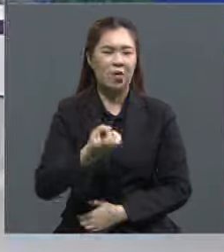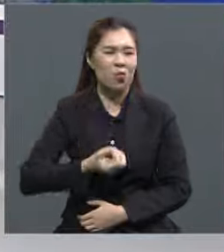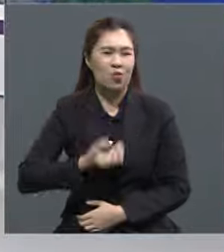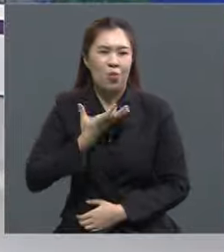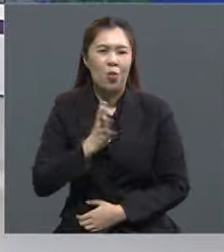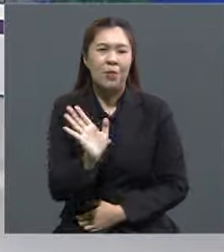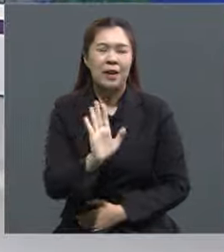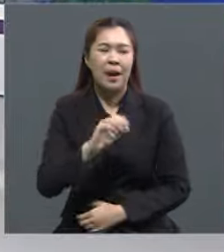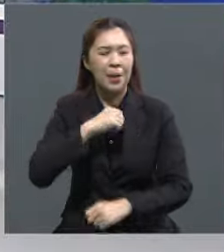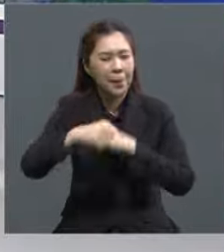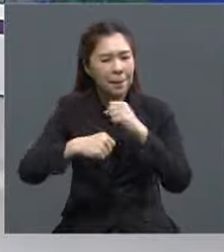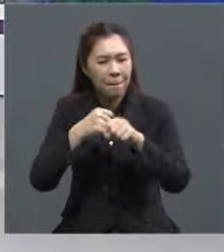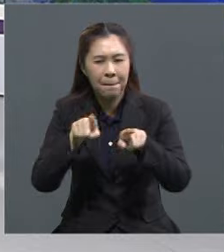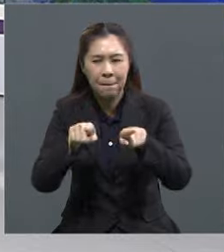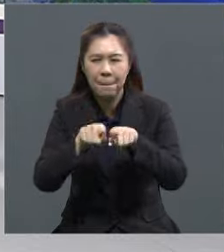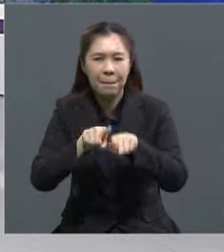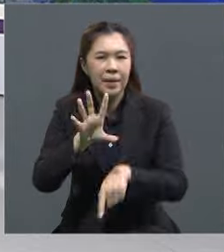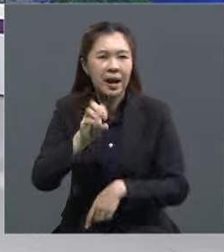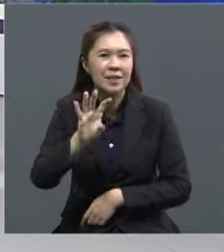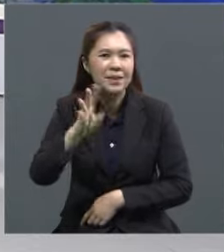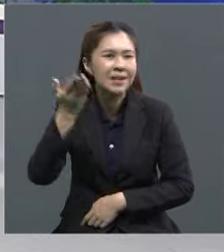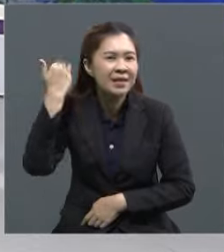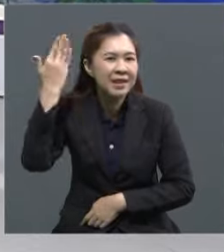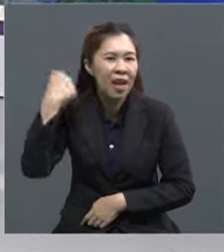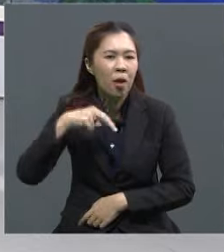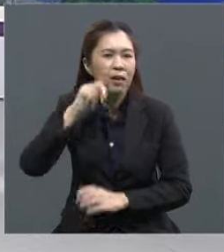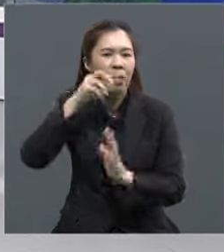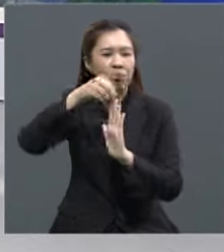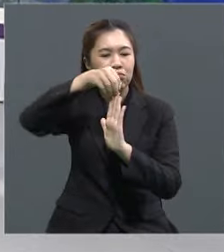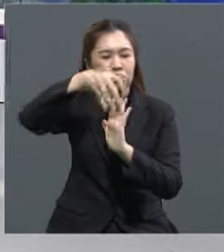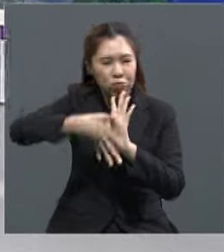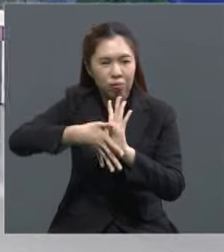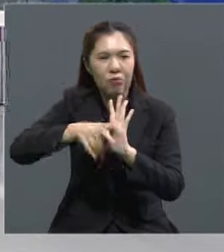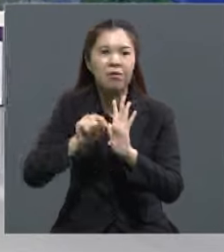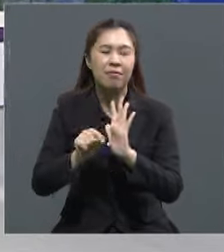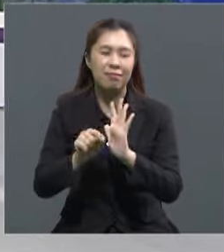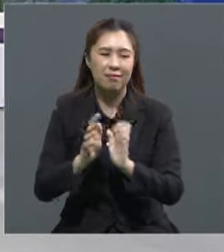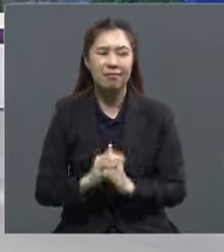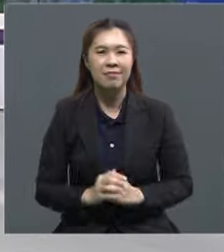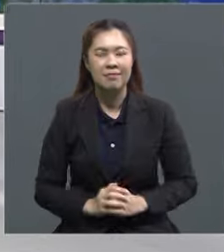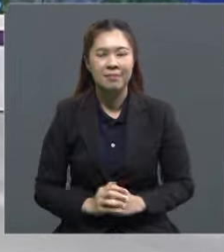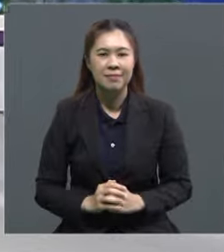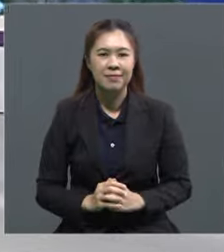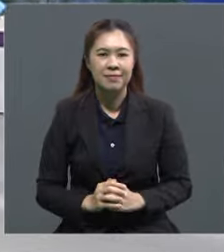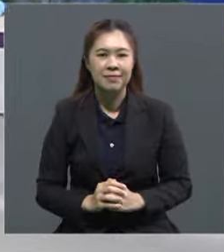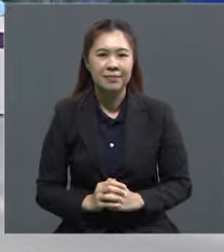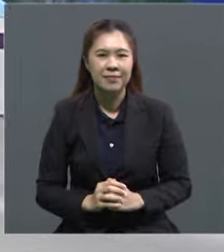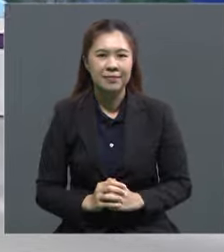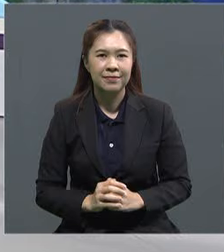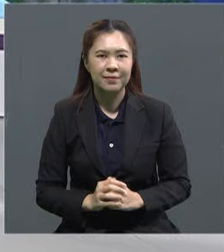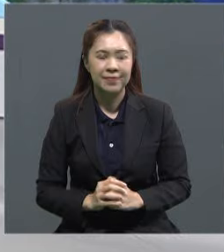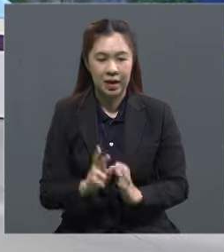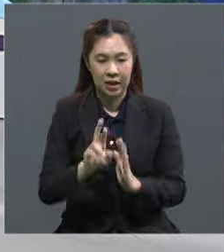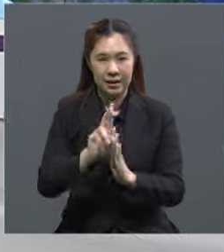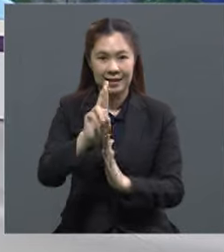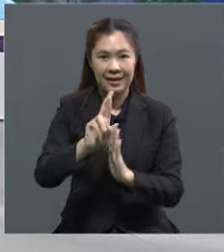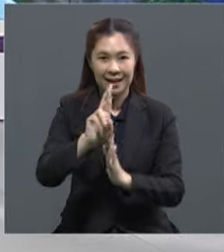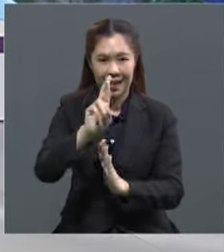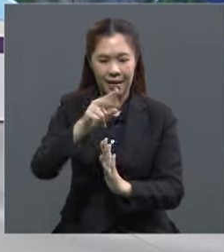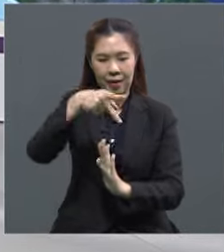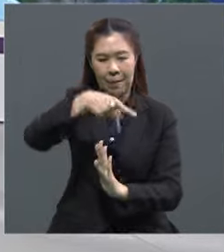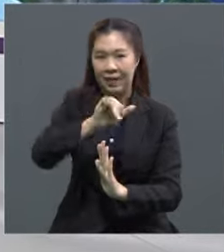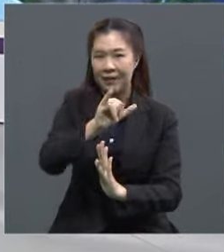กับปี 54มั้ยโอ๊ยน้ำน้ำน้ำเหนือมาเพราะว่าอะไรคครับอ่าในส่วนของจังหวัดเชียงรายกับจังหวัด